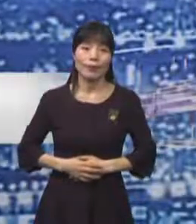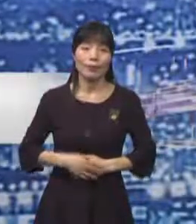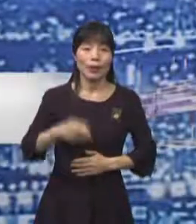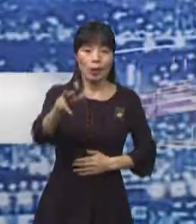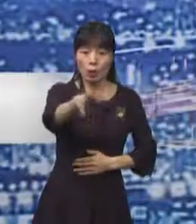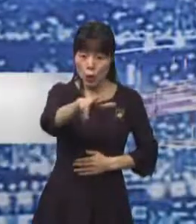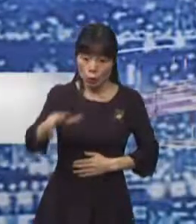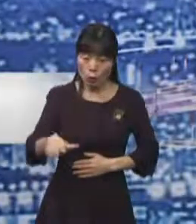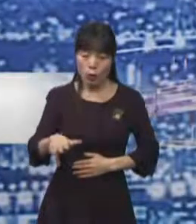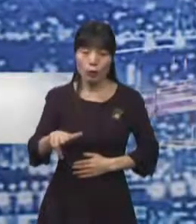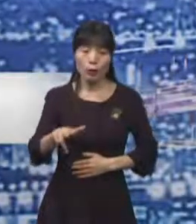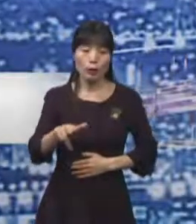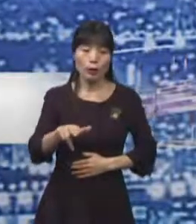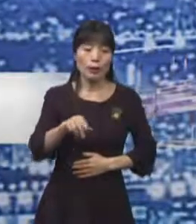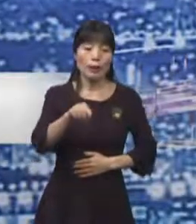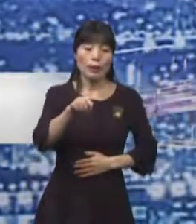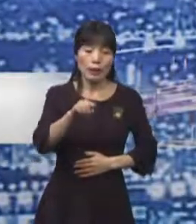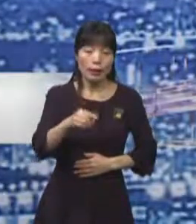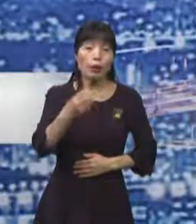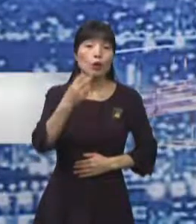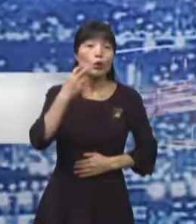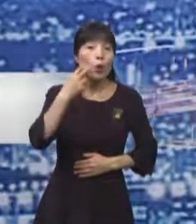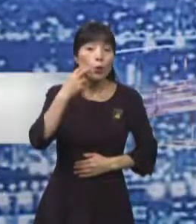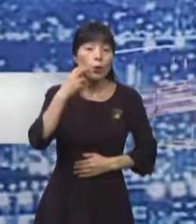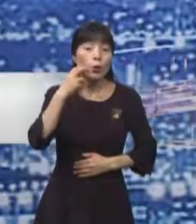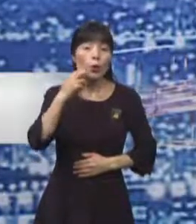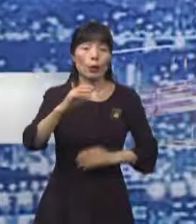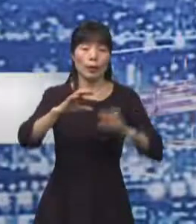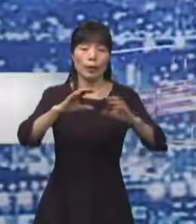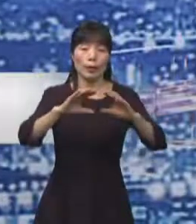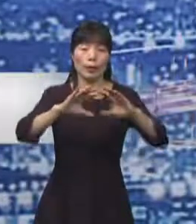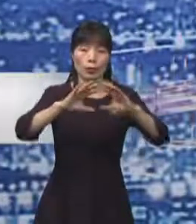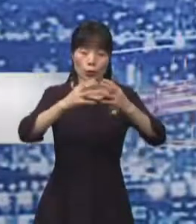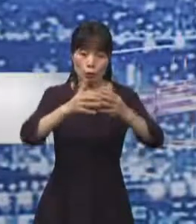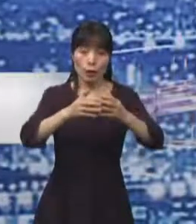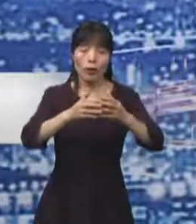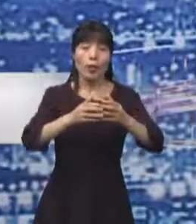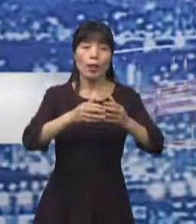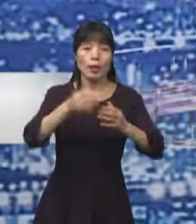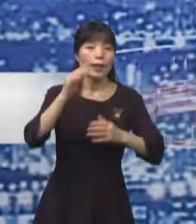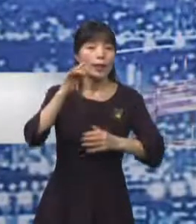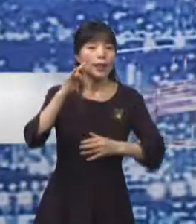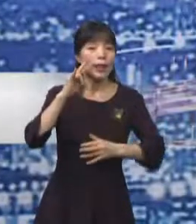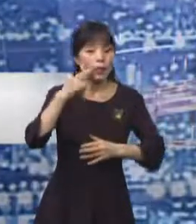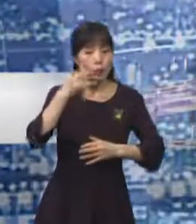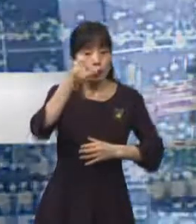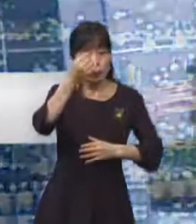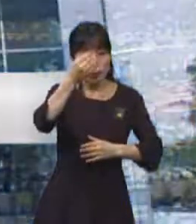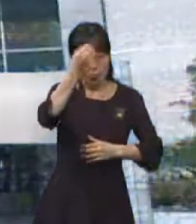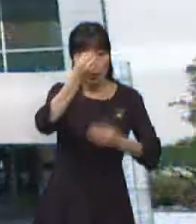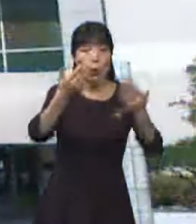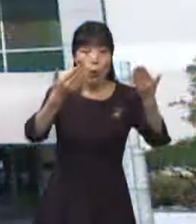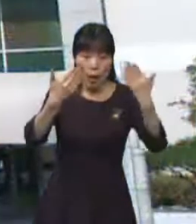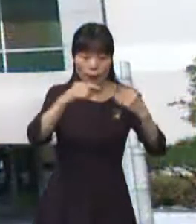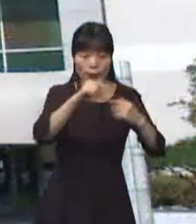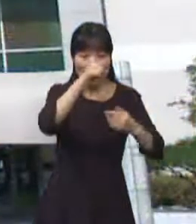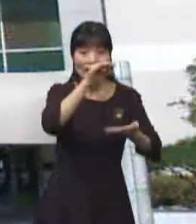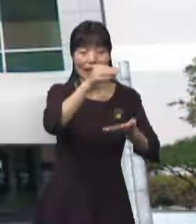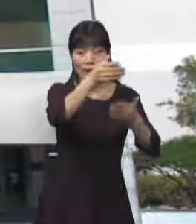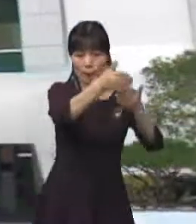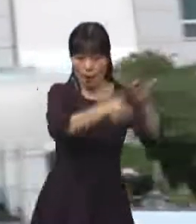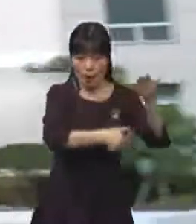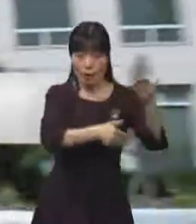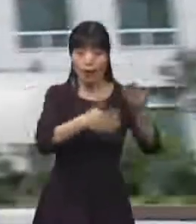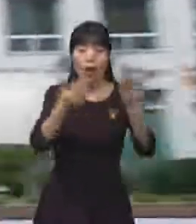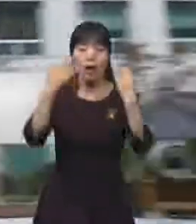전국적인 경쟁을 거쳐 송도국제도시의 유치한 인천과 악 예 술 영제 학교가 연수구 의 예산 삭감으로 학교 운영 의 차질이